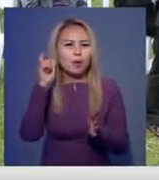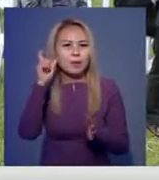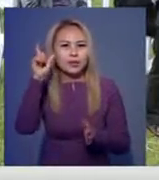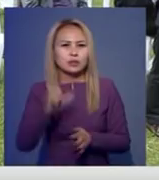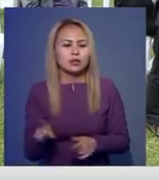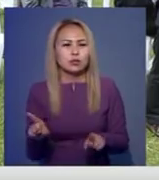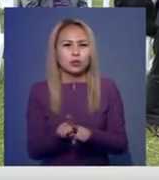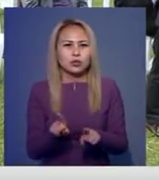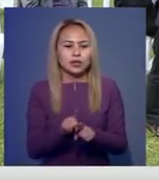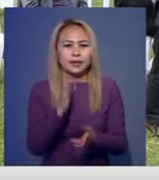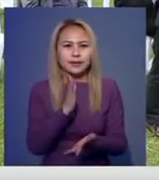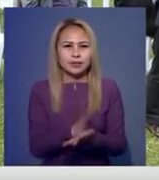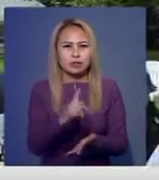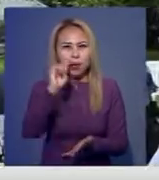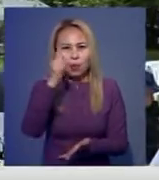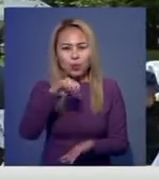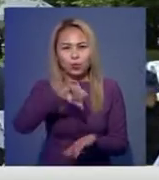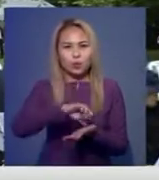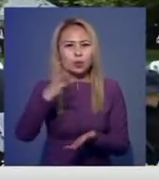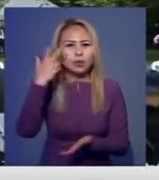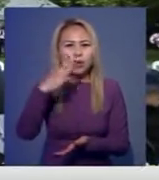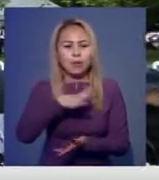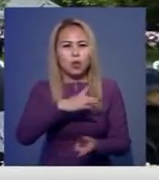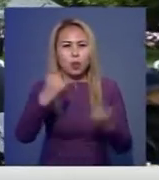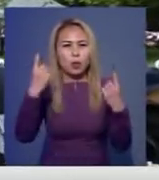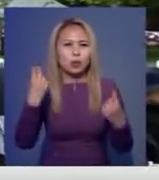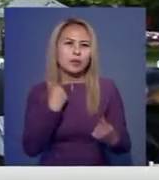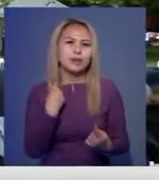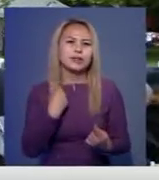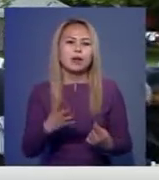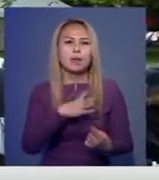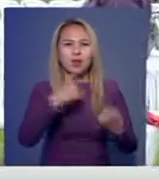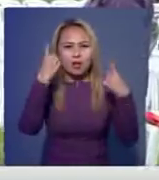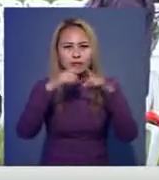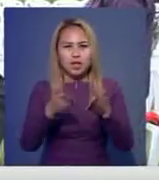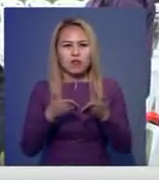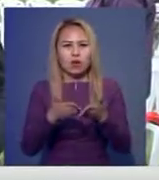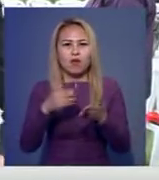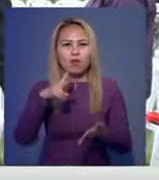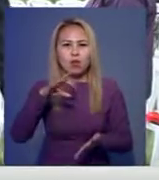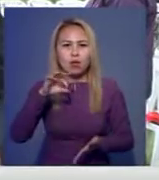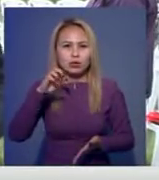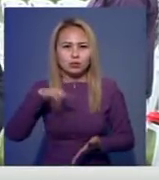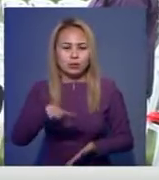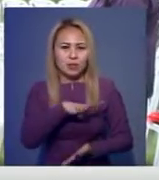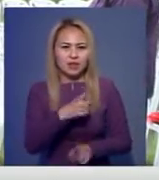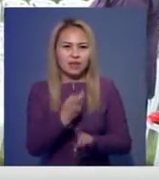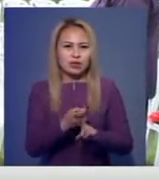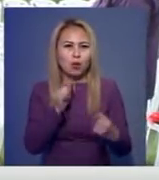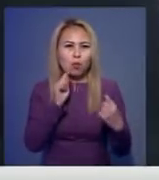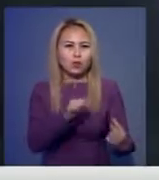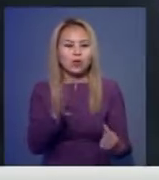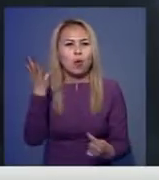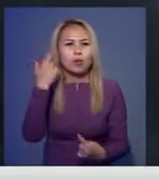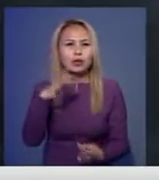Уильям Тейлор да бар. Ол Ұлы Отан соғысы кезінде Ұлыбританияның әскери теңіз флотында қызмет еткен. Тейлор фашизмге қарсы